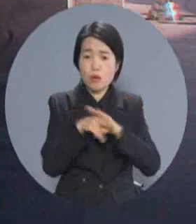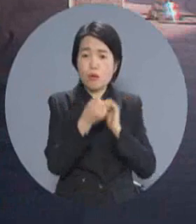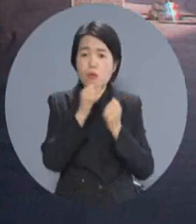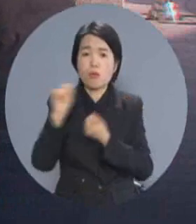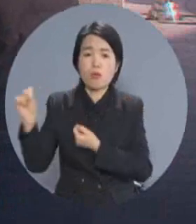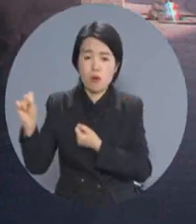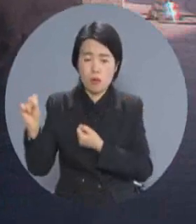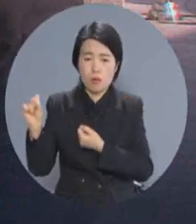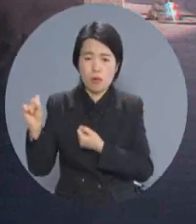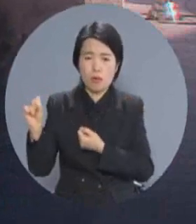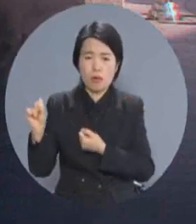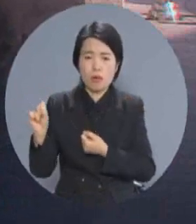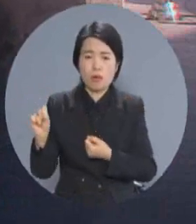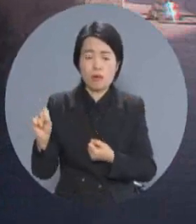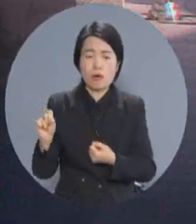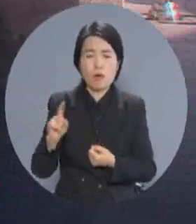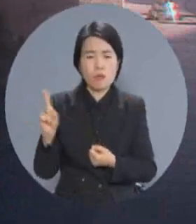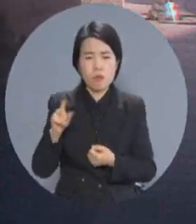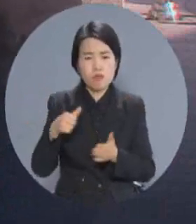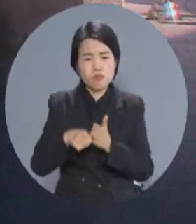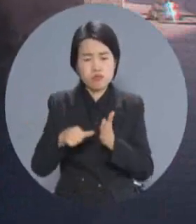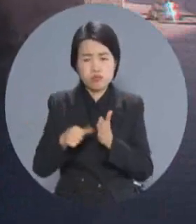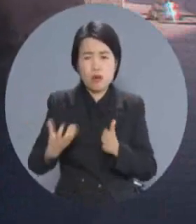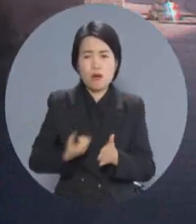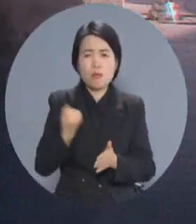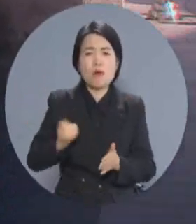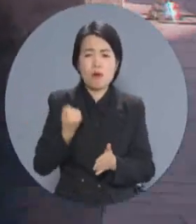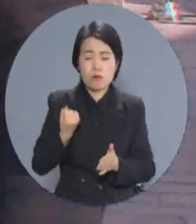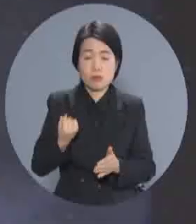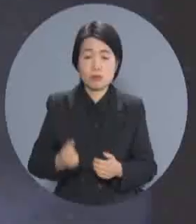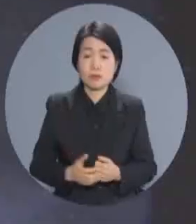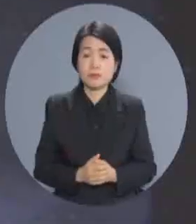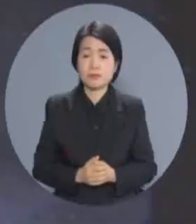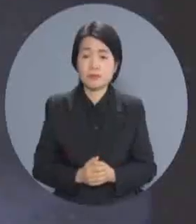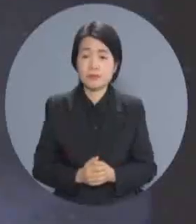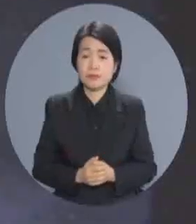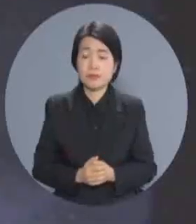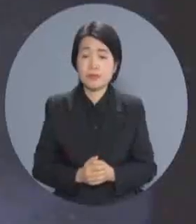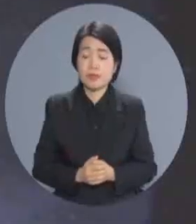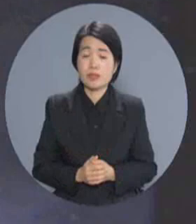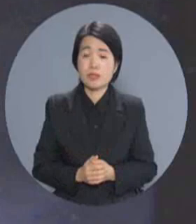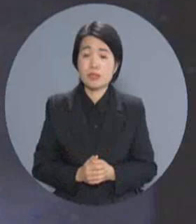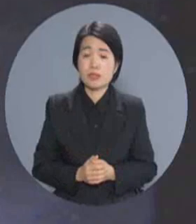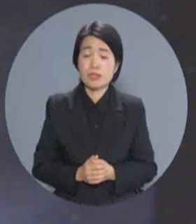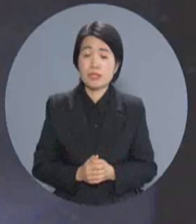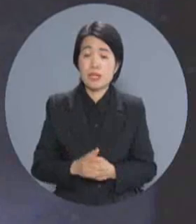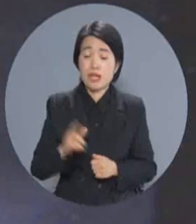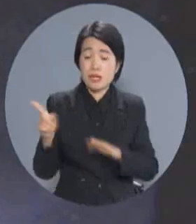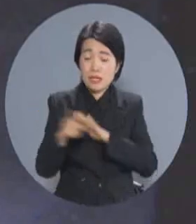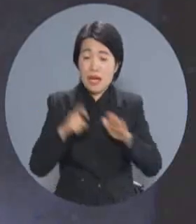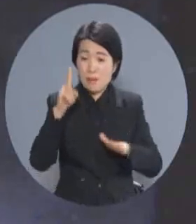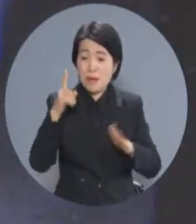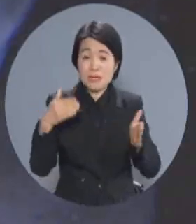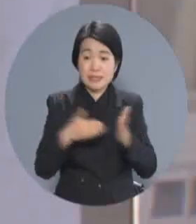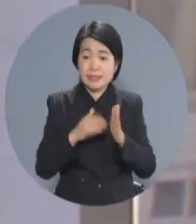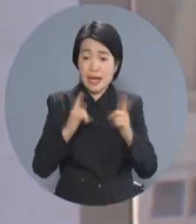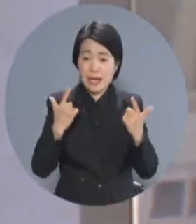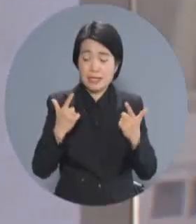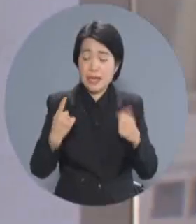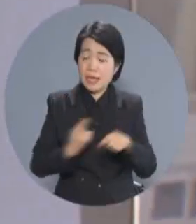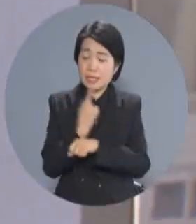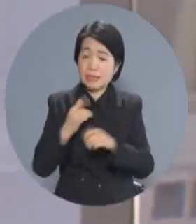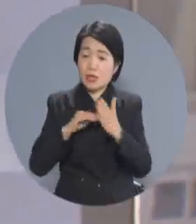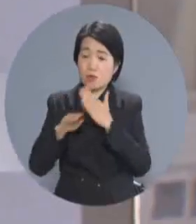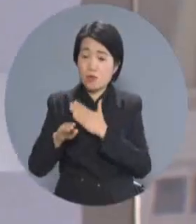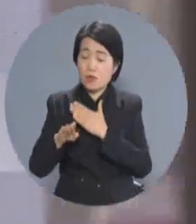둘이 막 달려가더라고 뭐 흉기 같은 걸 들었더라고요 이들의 범행은 여기서 끝나지 않았습니다 1시간